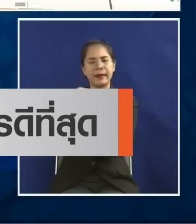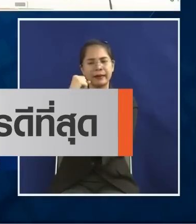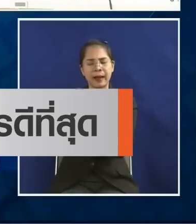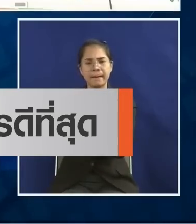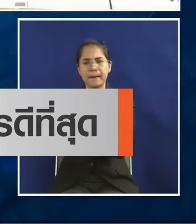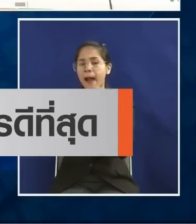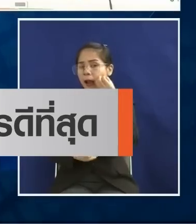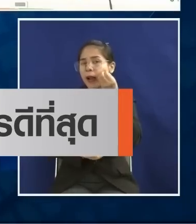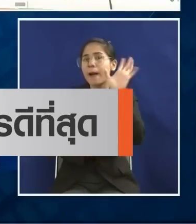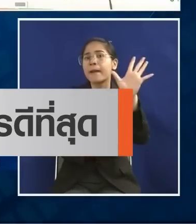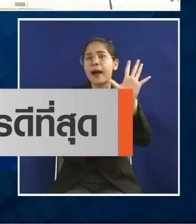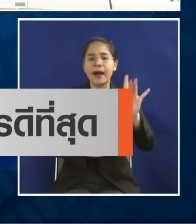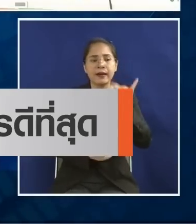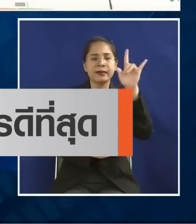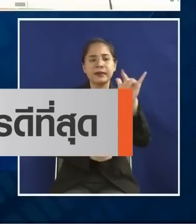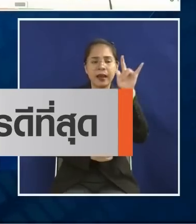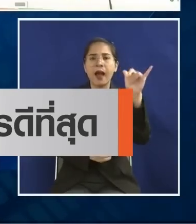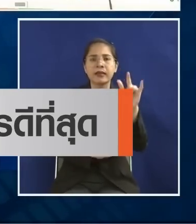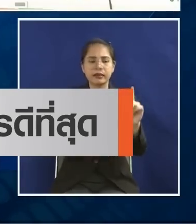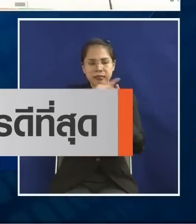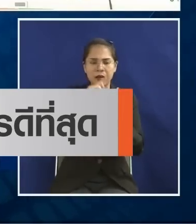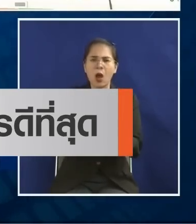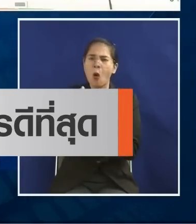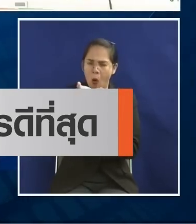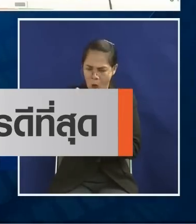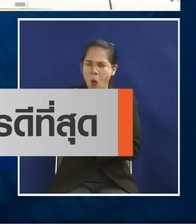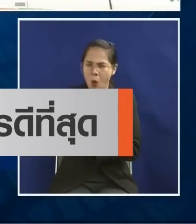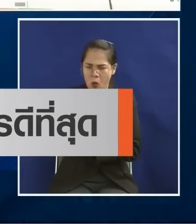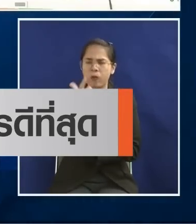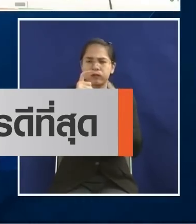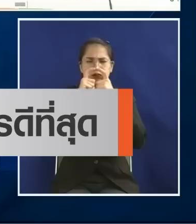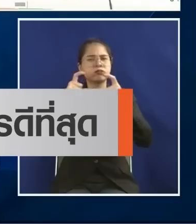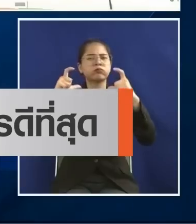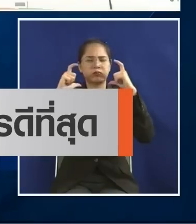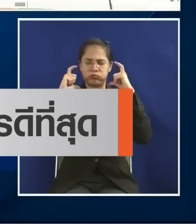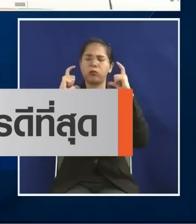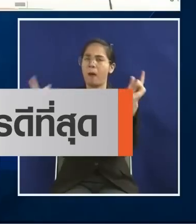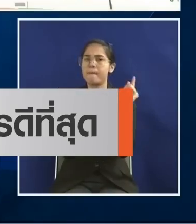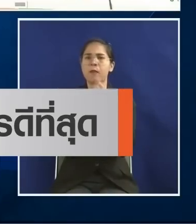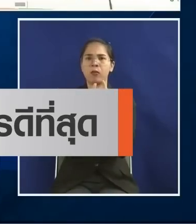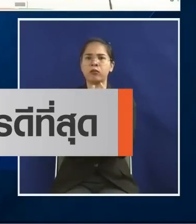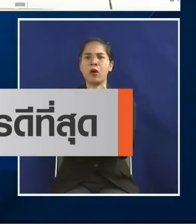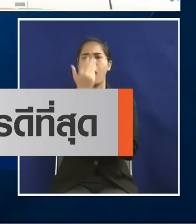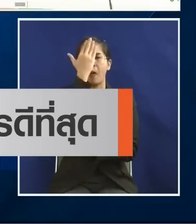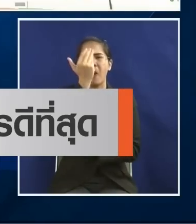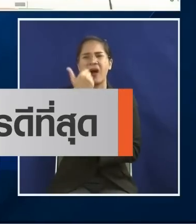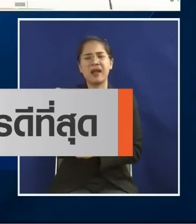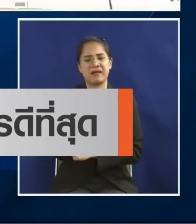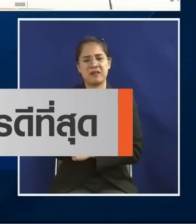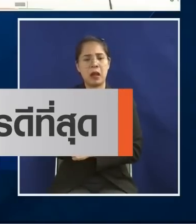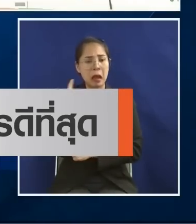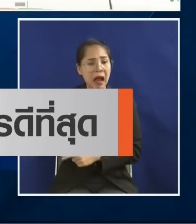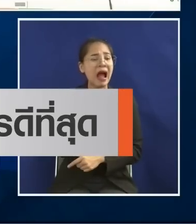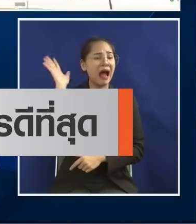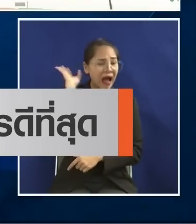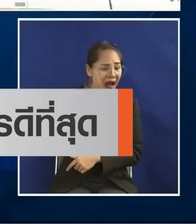สุดท้ายคุณหมอท่านย้ำฮะต้องมีมาตรการ work from home เป็นระยะเวลาอย่างน้อย2สัปดาห์ที่จะมีส่วนสำคัญในการลดผู้ติด